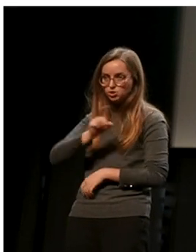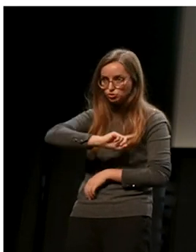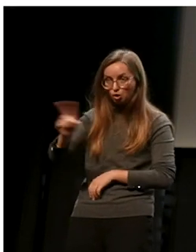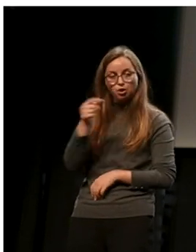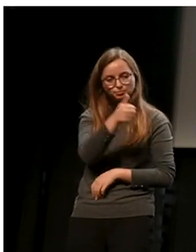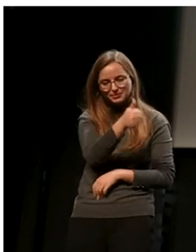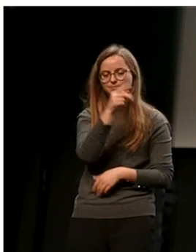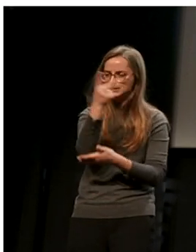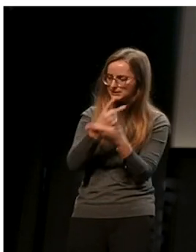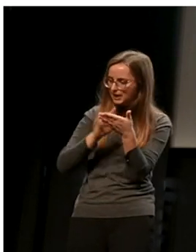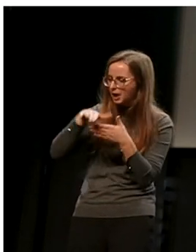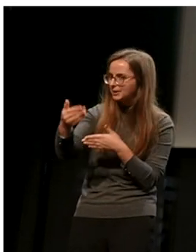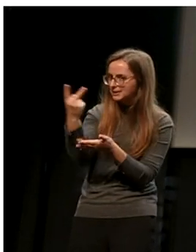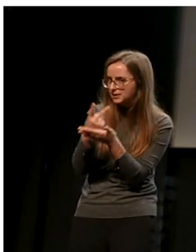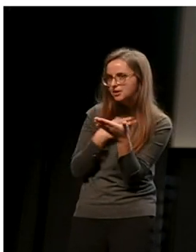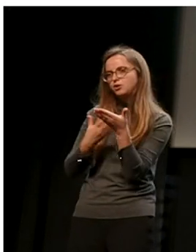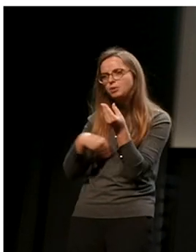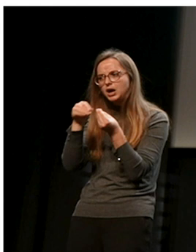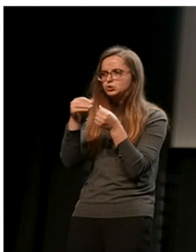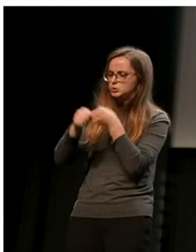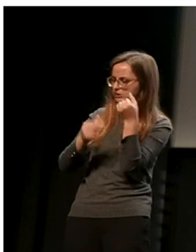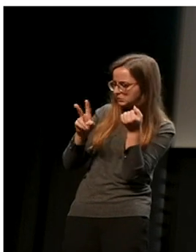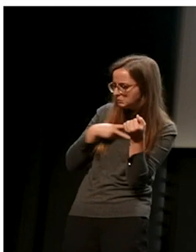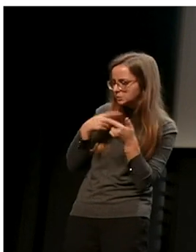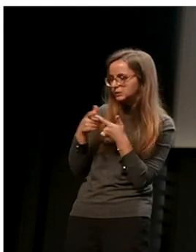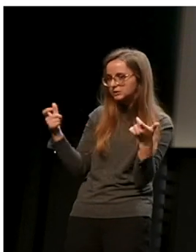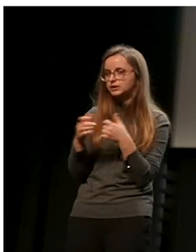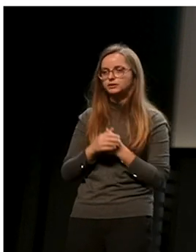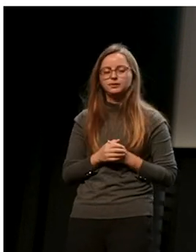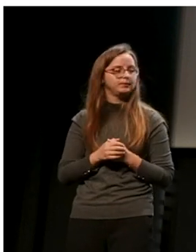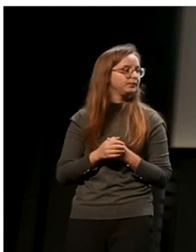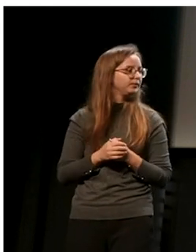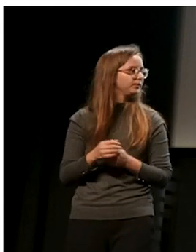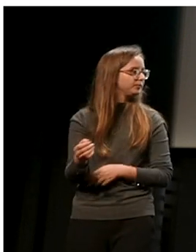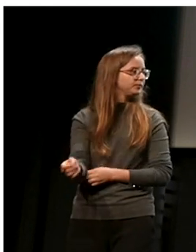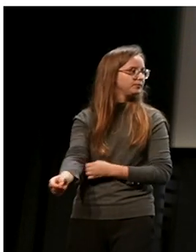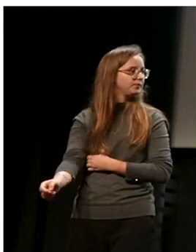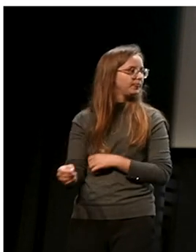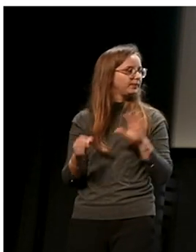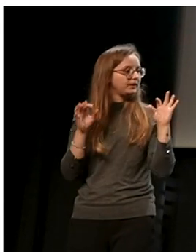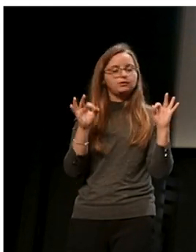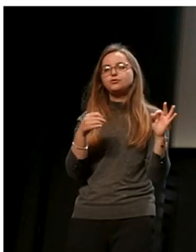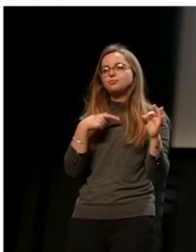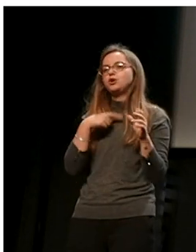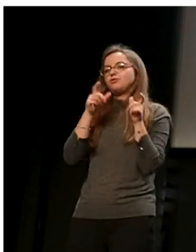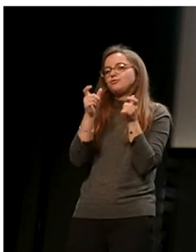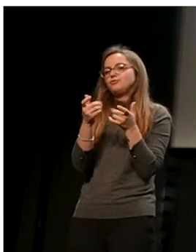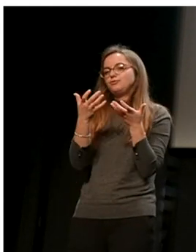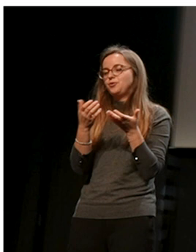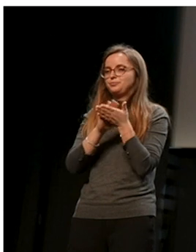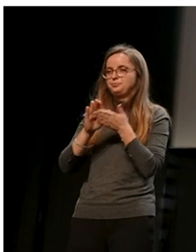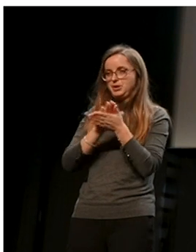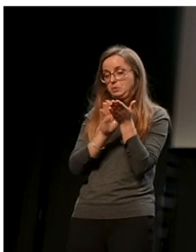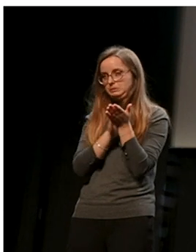normal. En fait, aussi, l'IA s'appuie pas mal sur du data mining. Donc là, je vais faire un peu de paraphrase, parce que